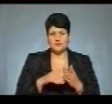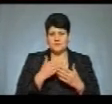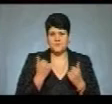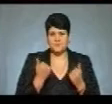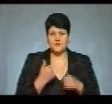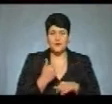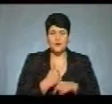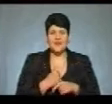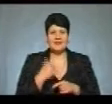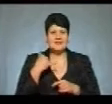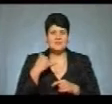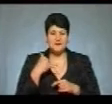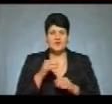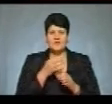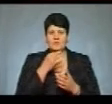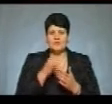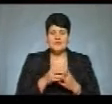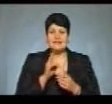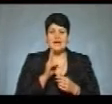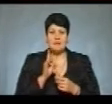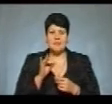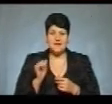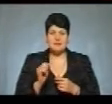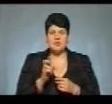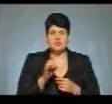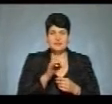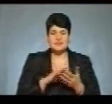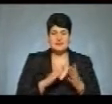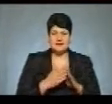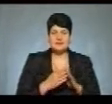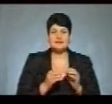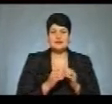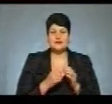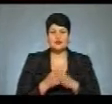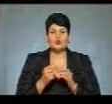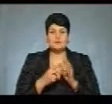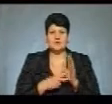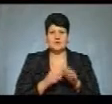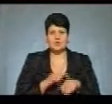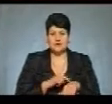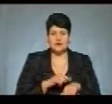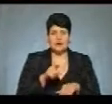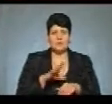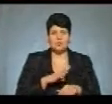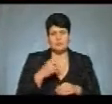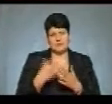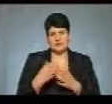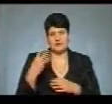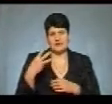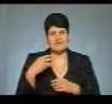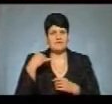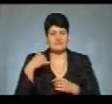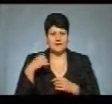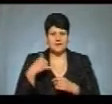Головний диспетчер Марія Солтес відповідає за Кременецьку та Бережанську станції. З 10 до 17 години до неї надійшло близько 30 викликів. Розповіла,